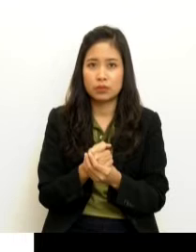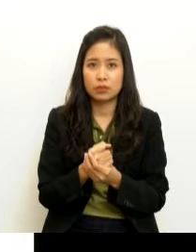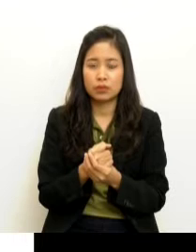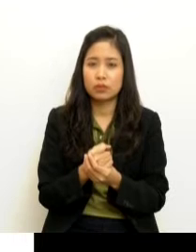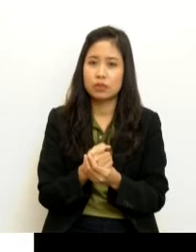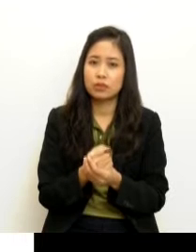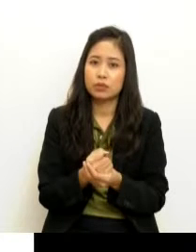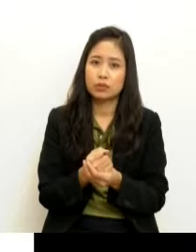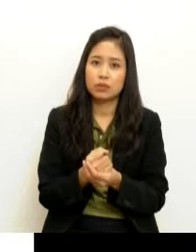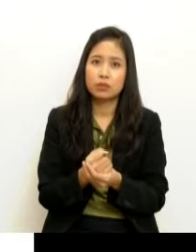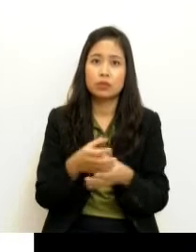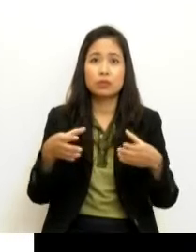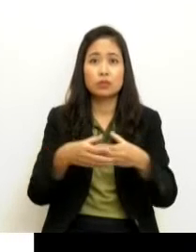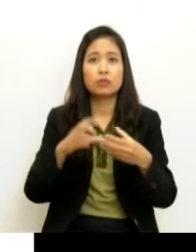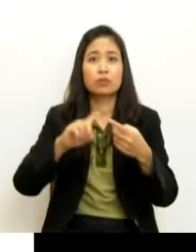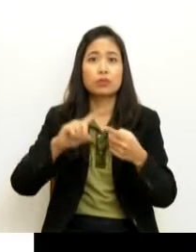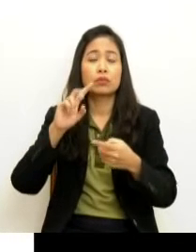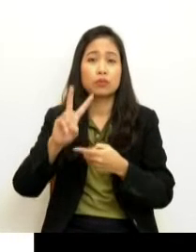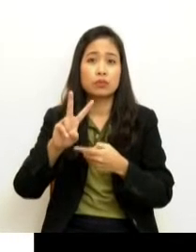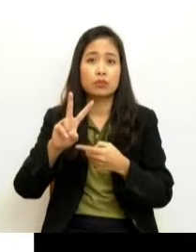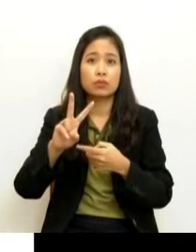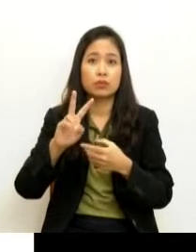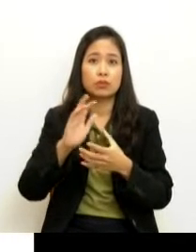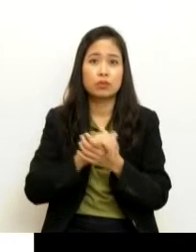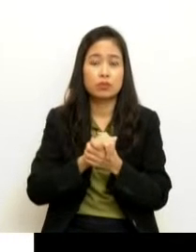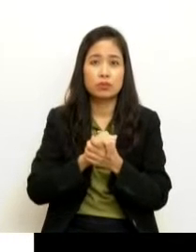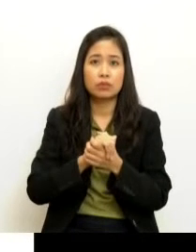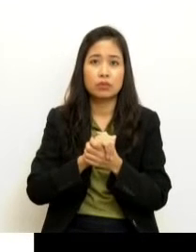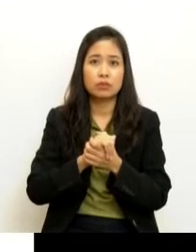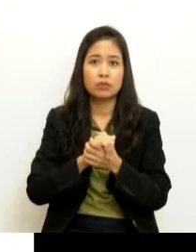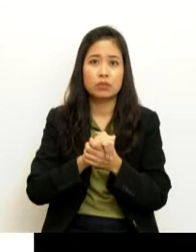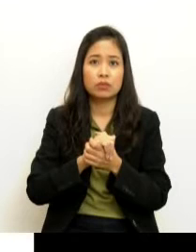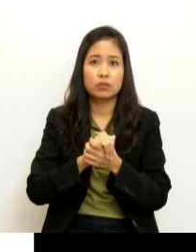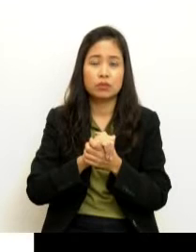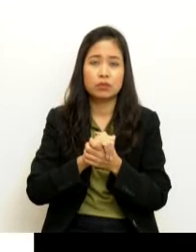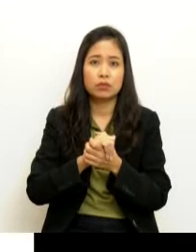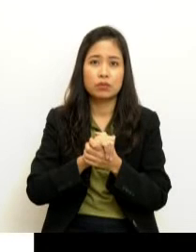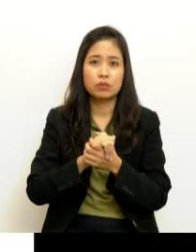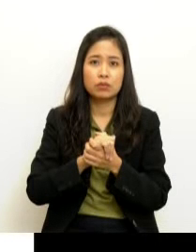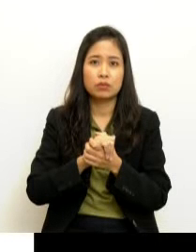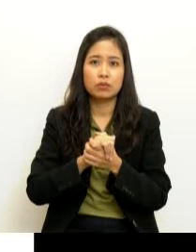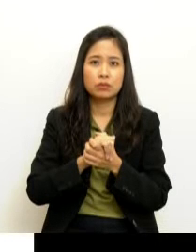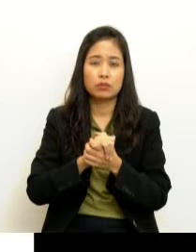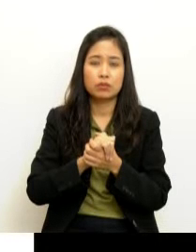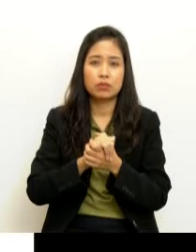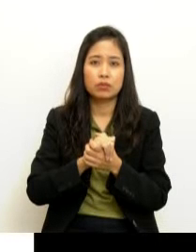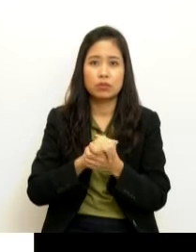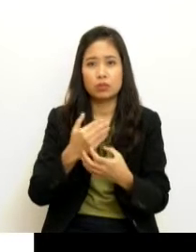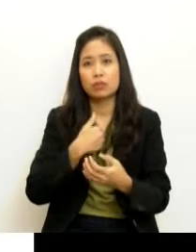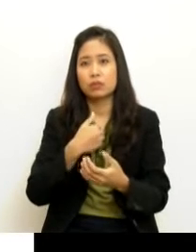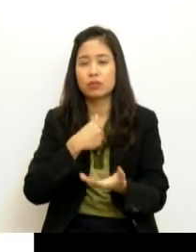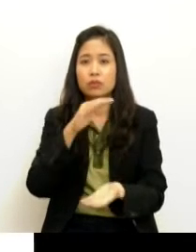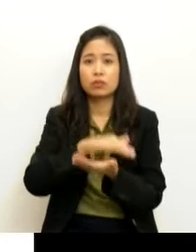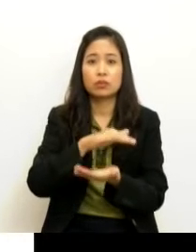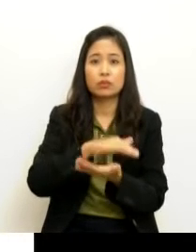ได้ของตำบลสาคูเราทำแค่3โรงเรียนพอทำ3โ